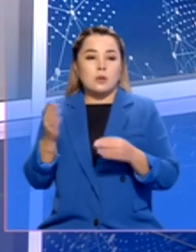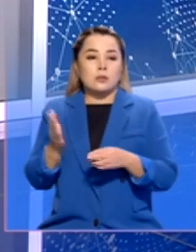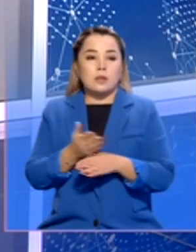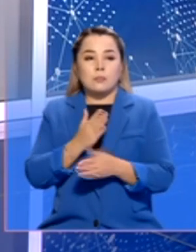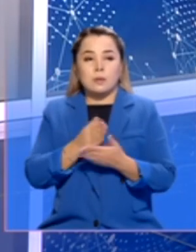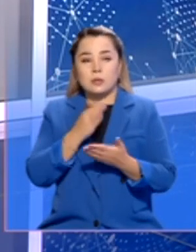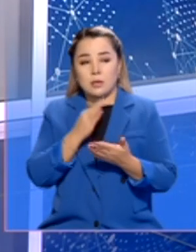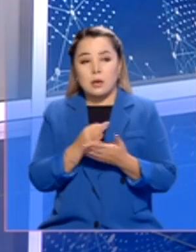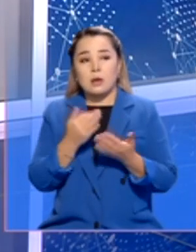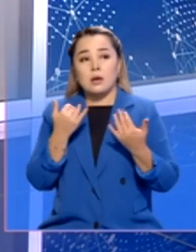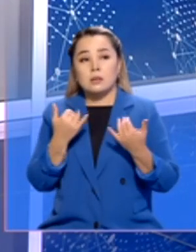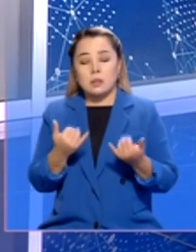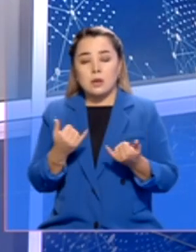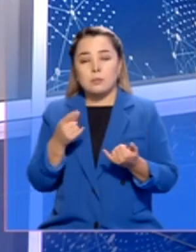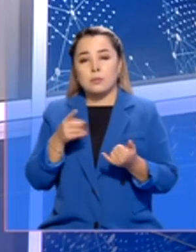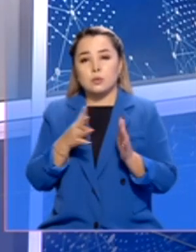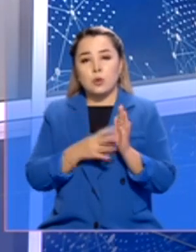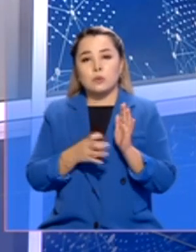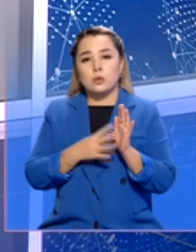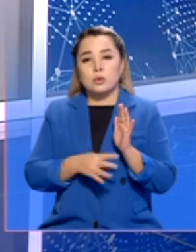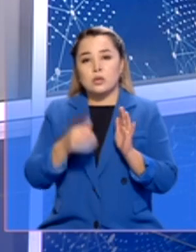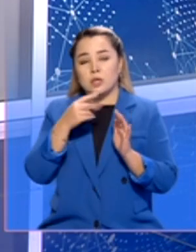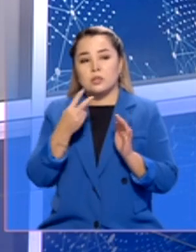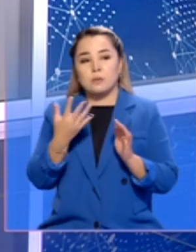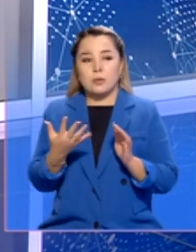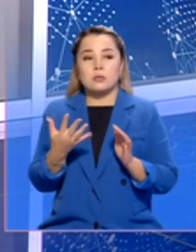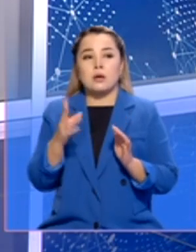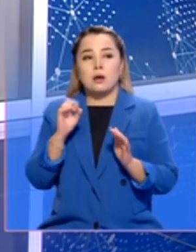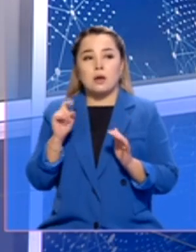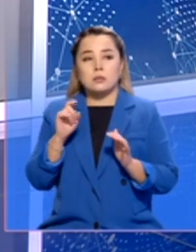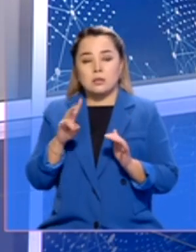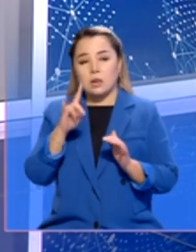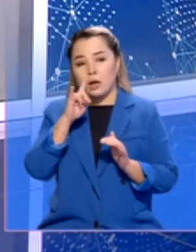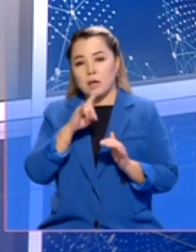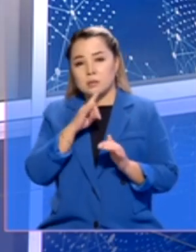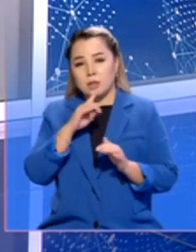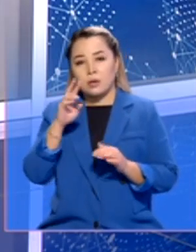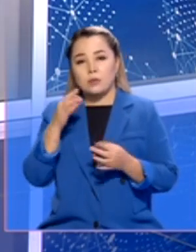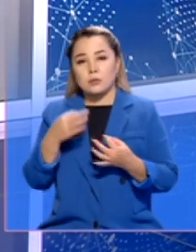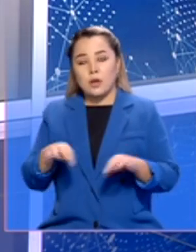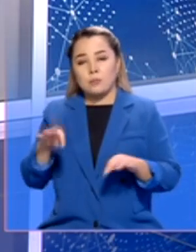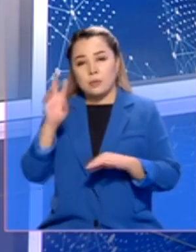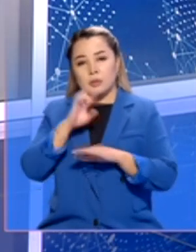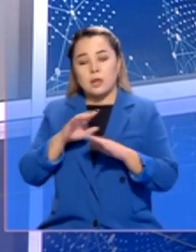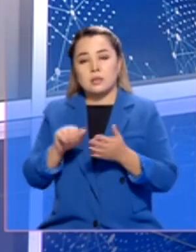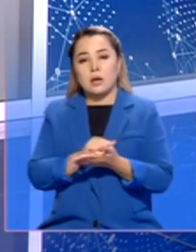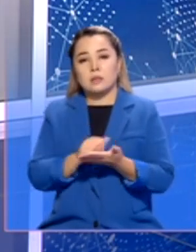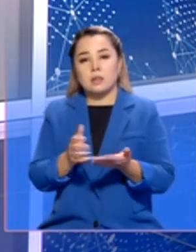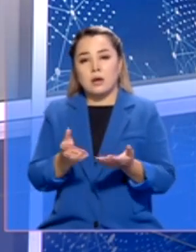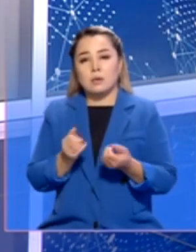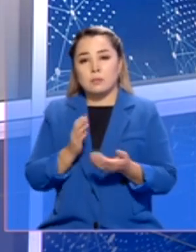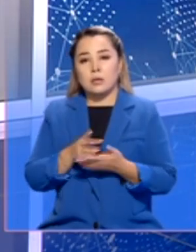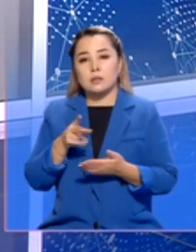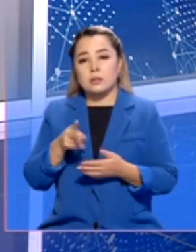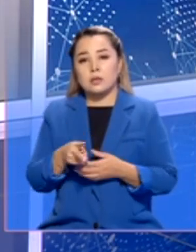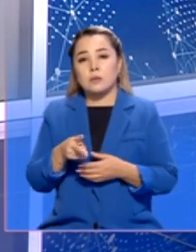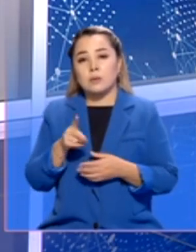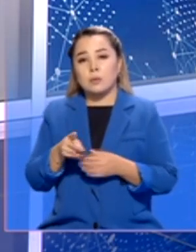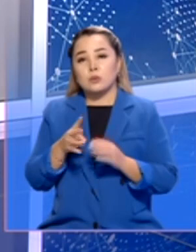тастадық. 1990 жылы 25 қазанда Қазақстанның егемендігі туралы декларация қабылданып,